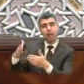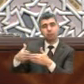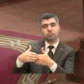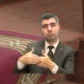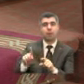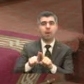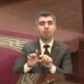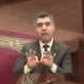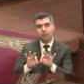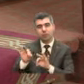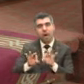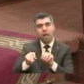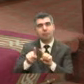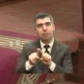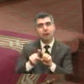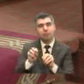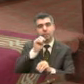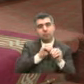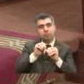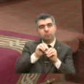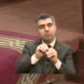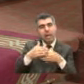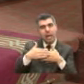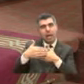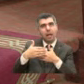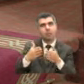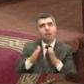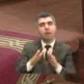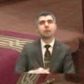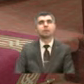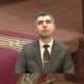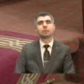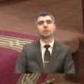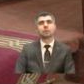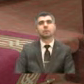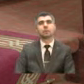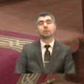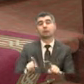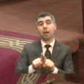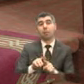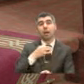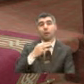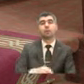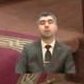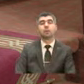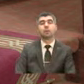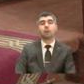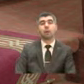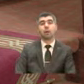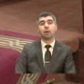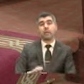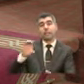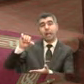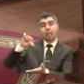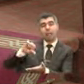ديال الصيانه، وعندما يتم سيفتح وهذا شيء طبيعي. فيما يتعلق بالضبط بملعب محمد الخامس بالدار البيضاء